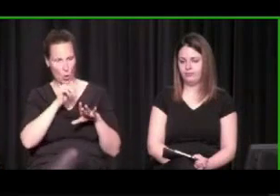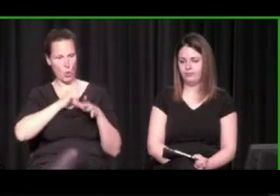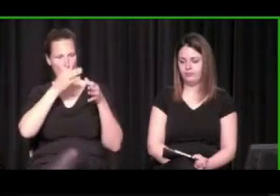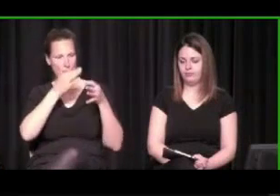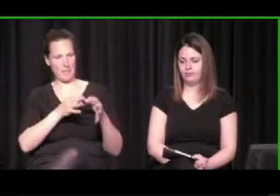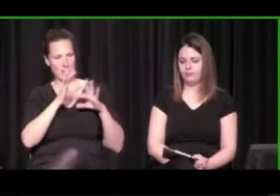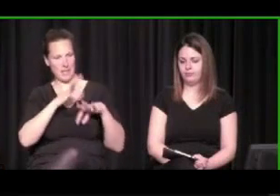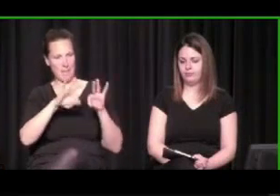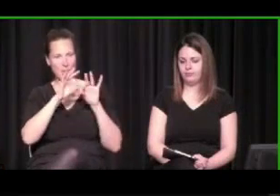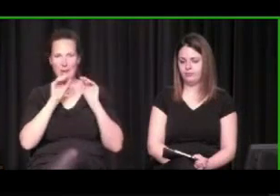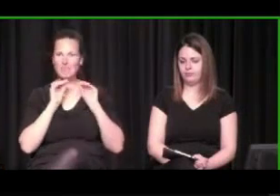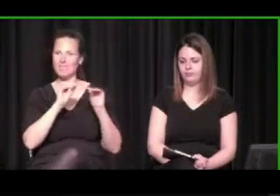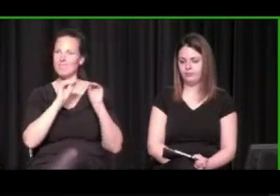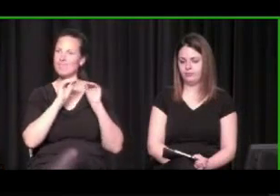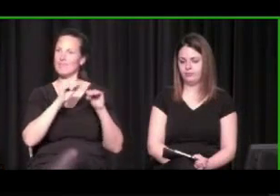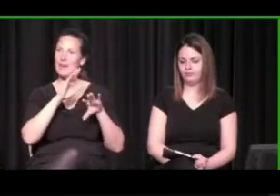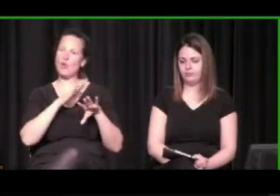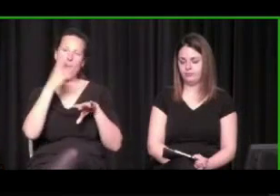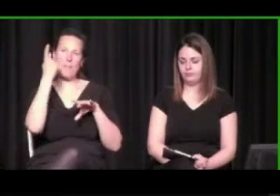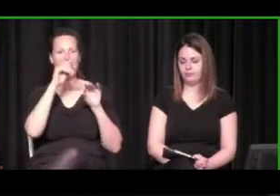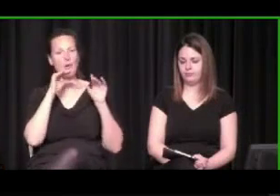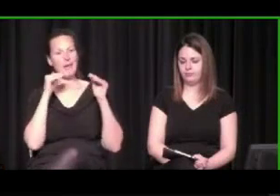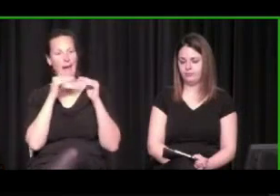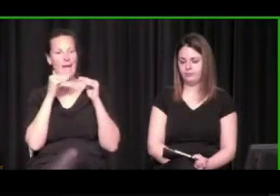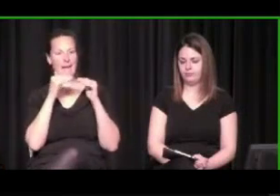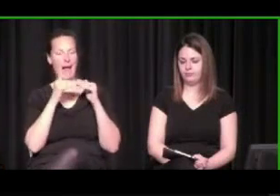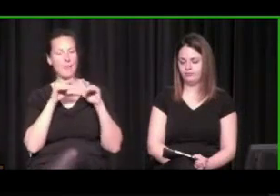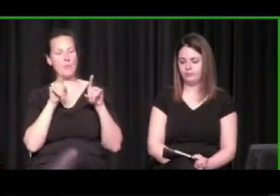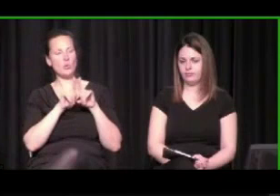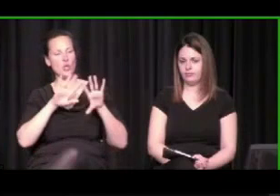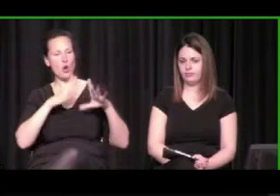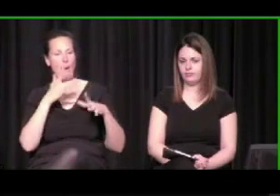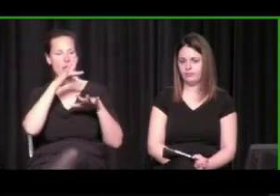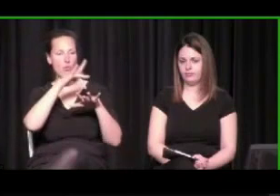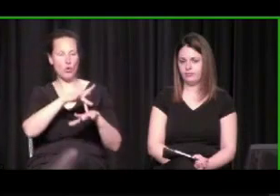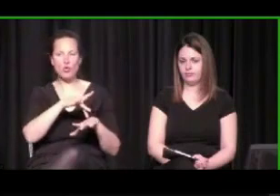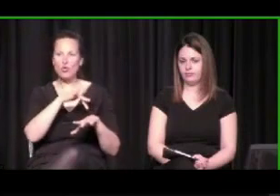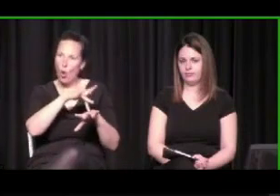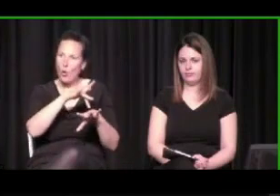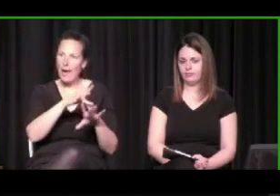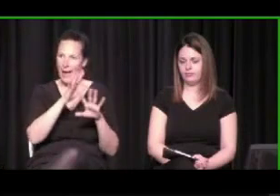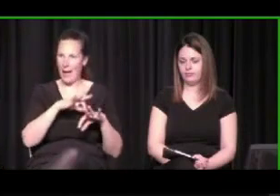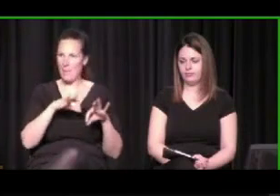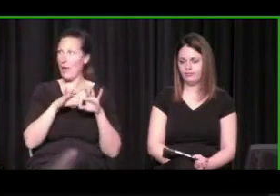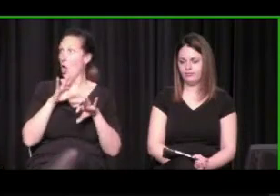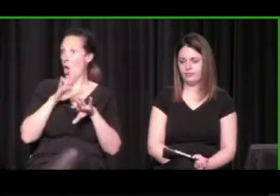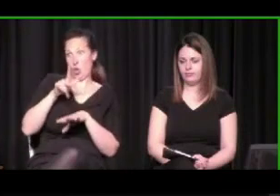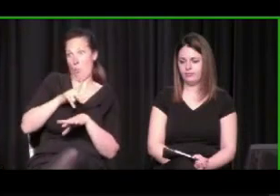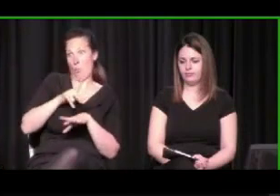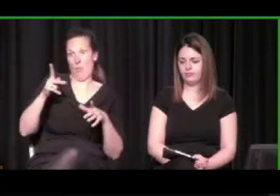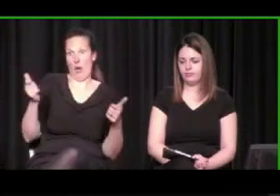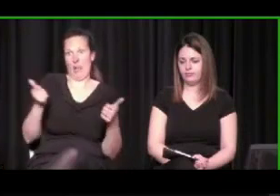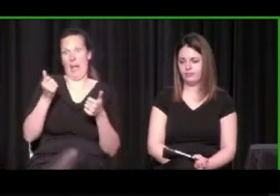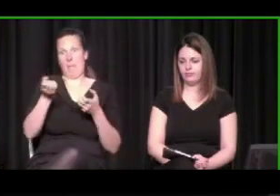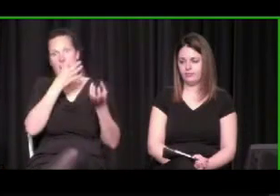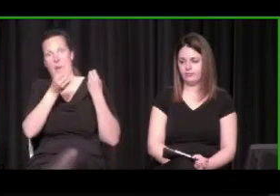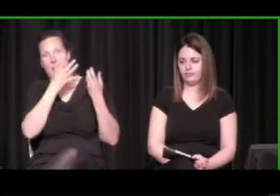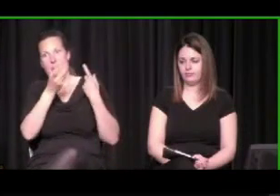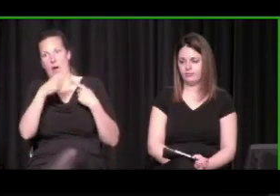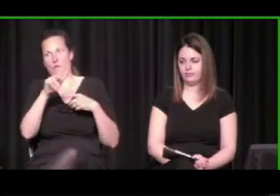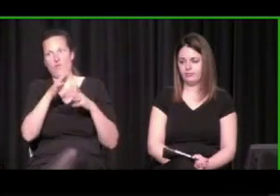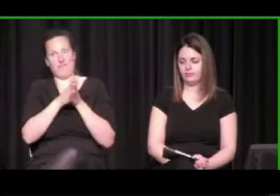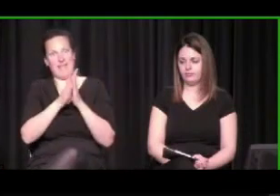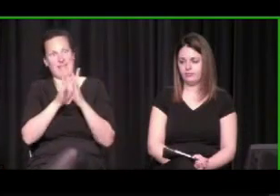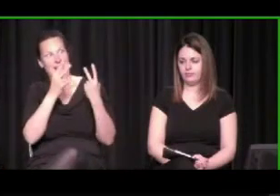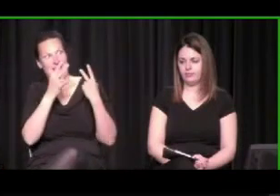qui est l'autodétermination et la façon de la développer finalement demeure important. J'ai mis beaucoup d'éléments dans le PowerPoint, sachant que vous allez